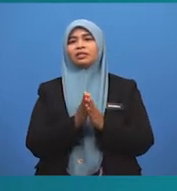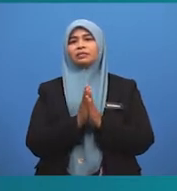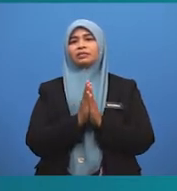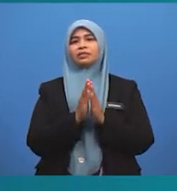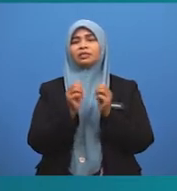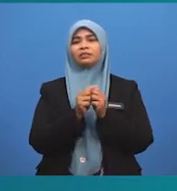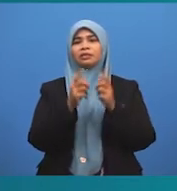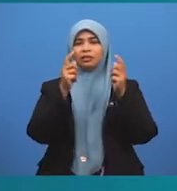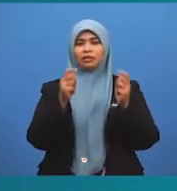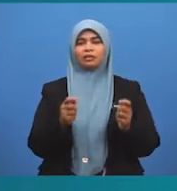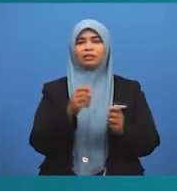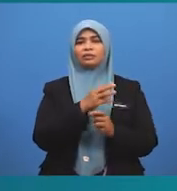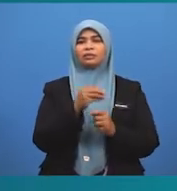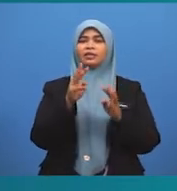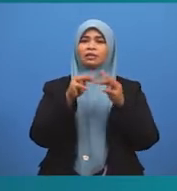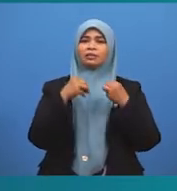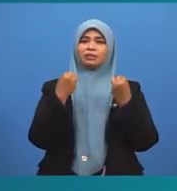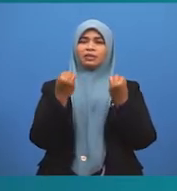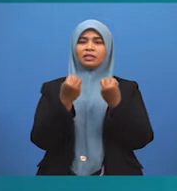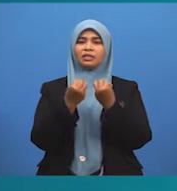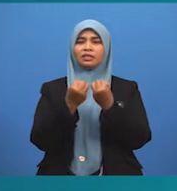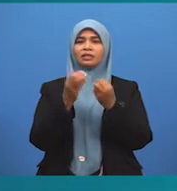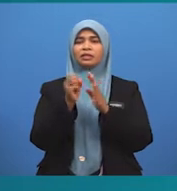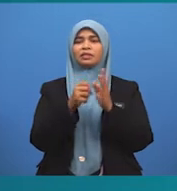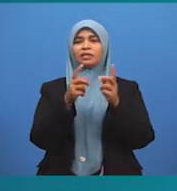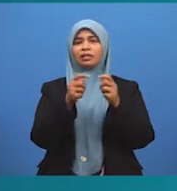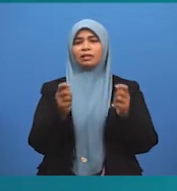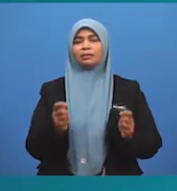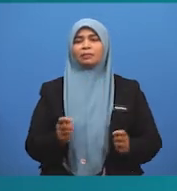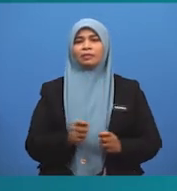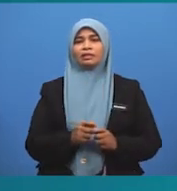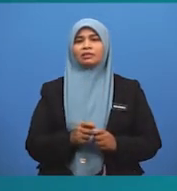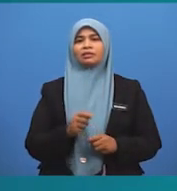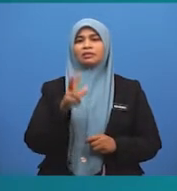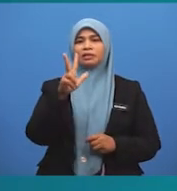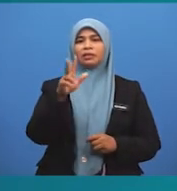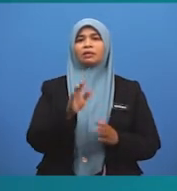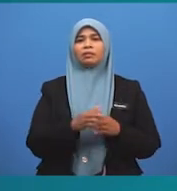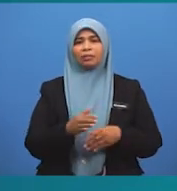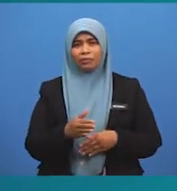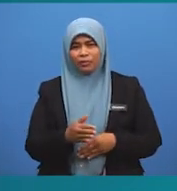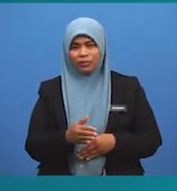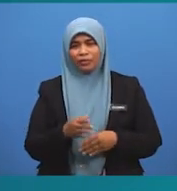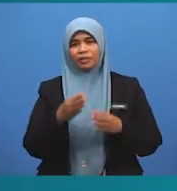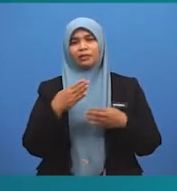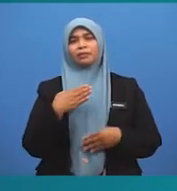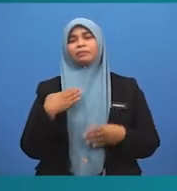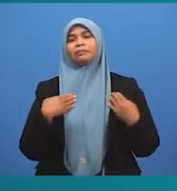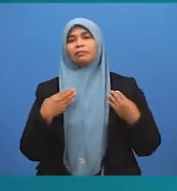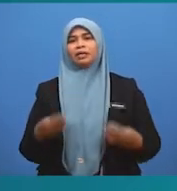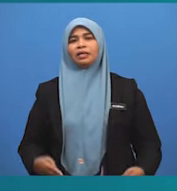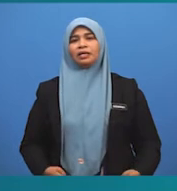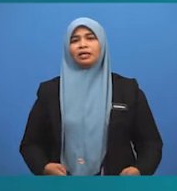dengan tetamu dan masyarakat setempat. Ketiga, membungkukkan badan